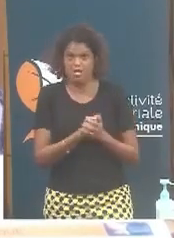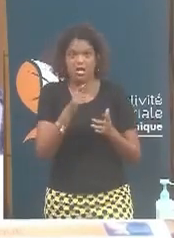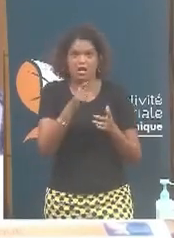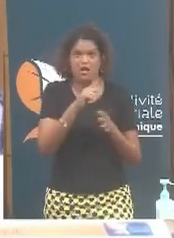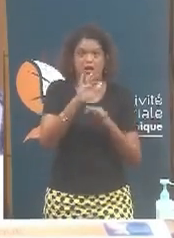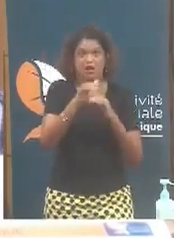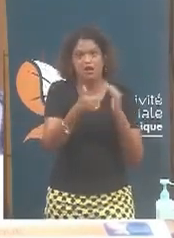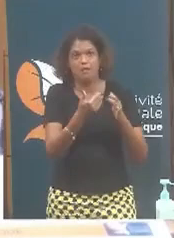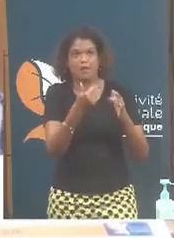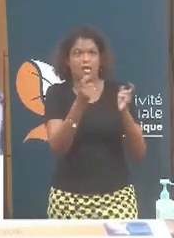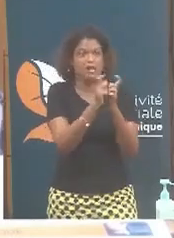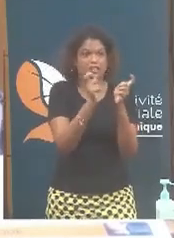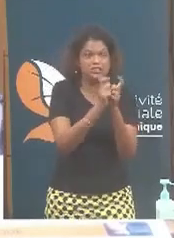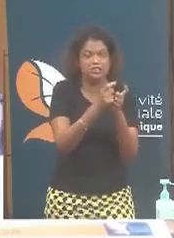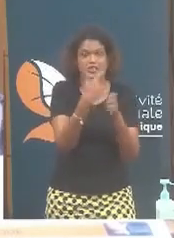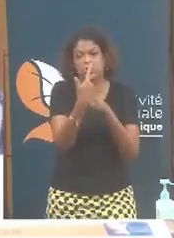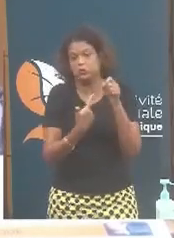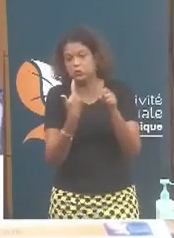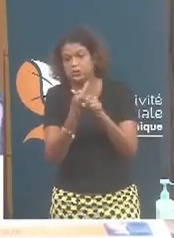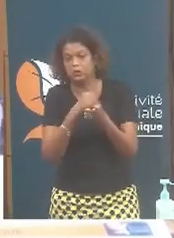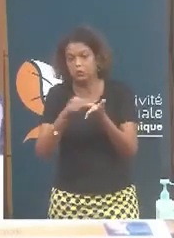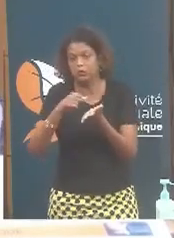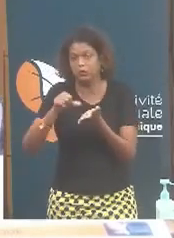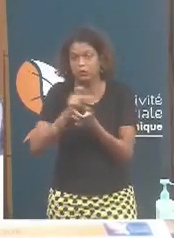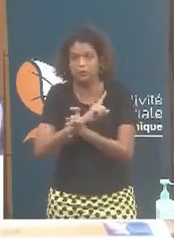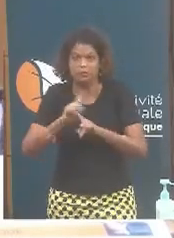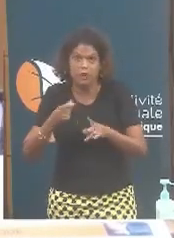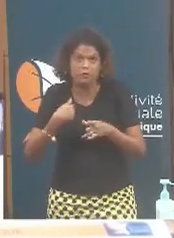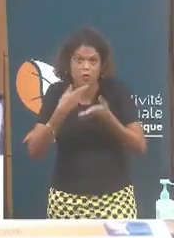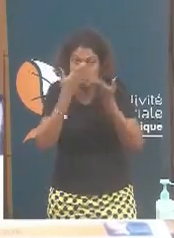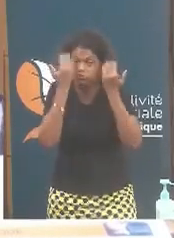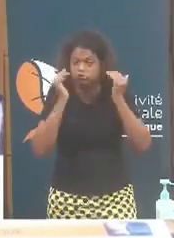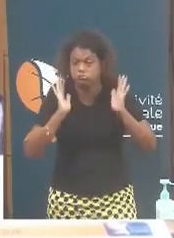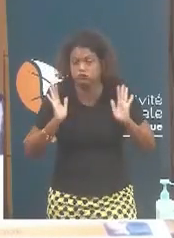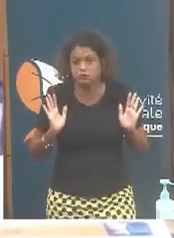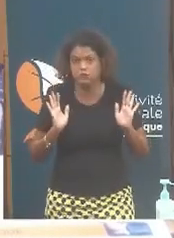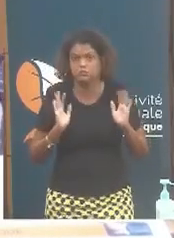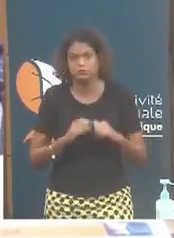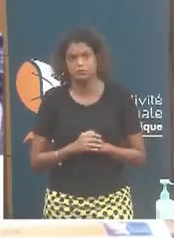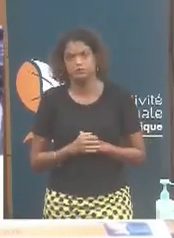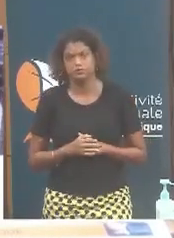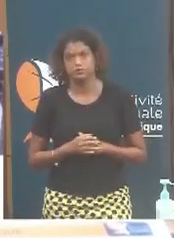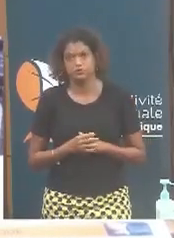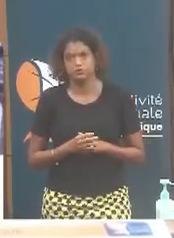etc., que depuis 2 ans, vous ne payez pas l'électricité. Je ne sais pas de quoi il s'agit.